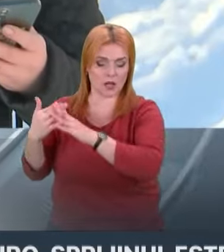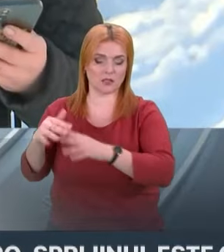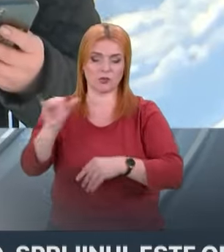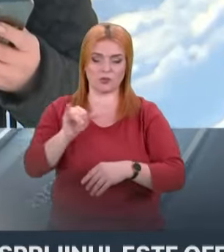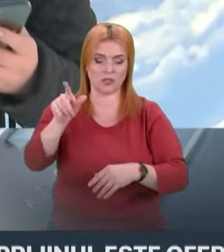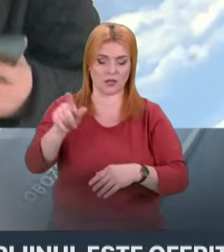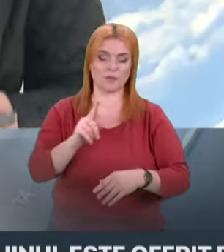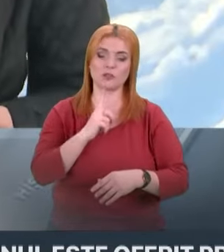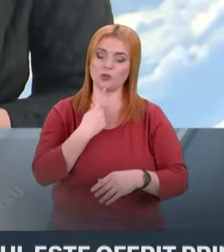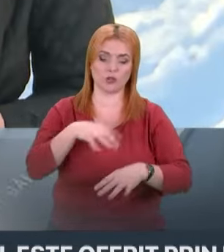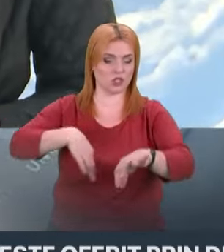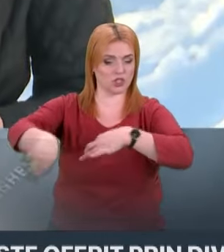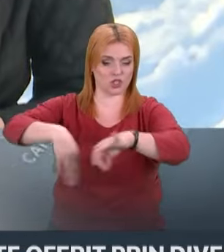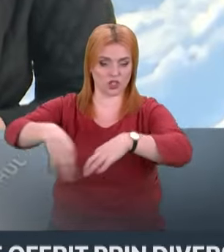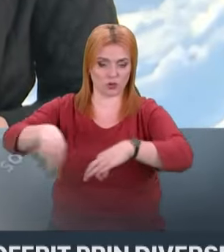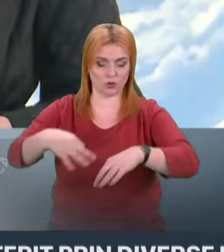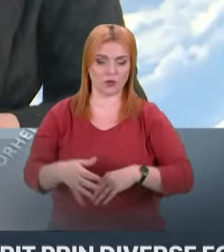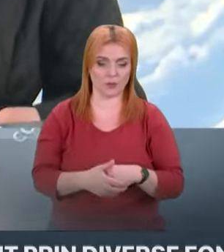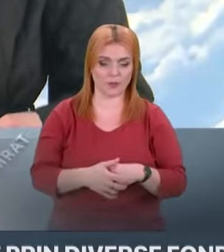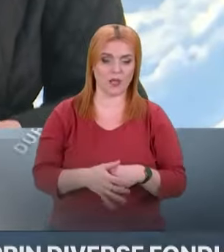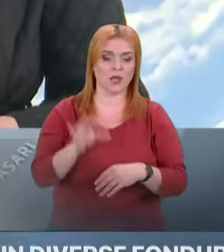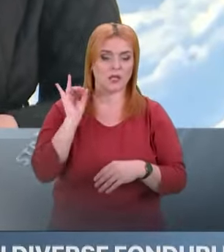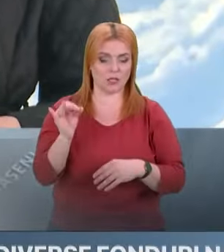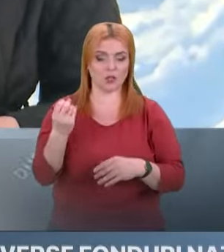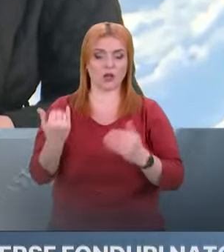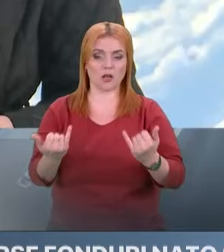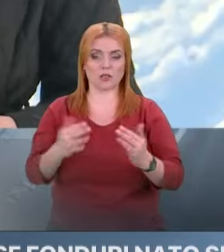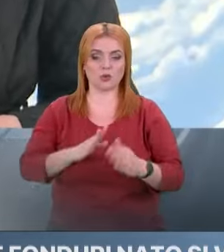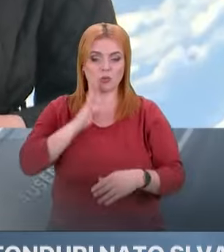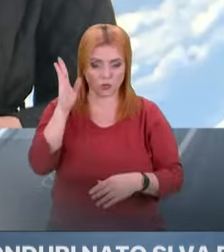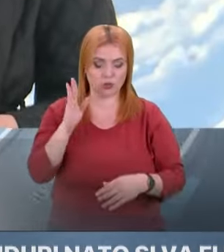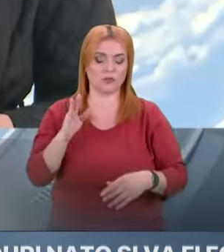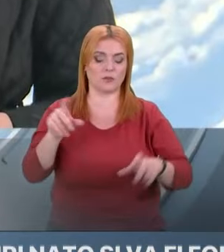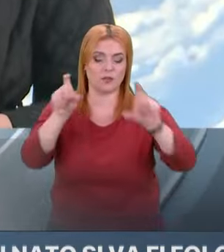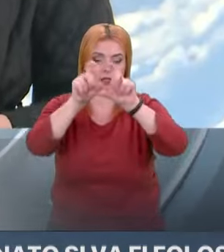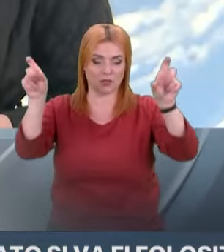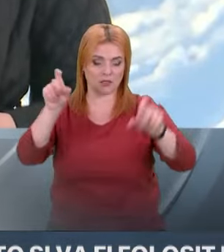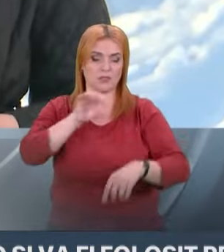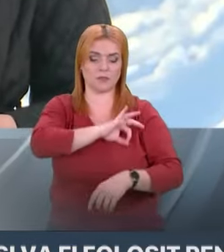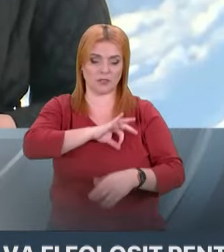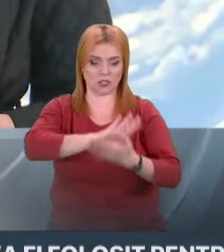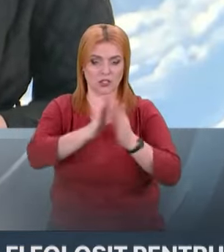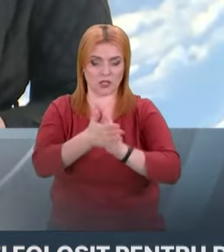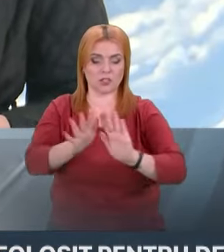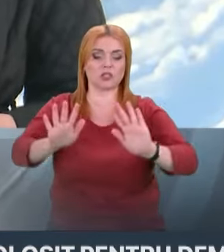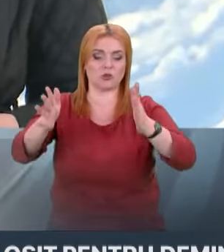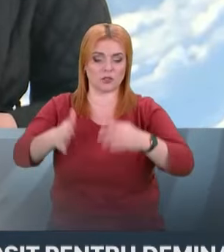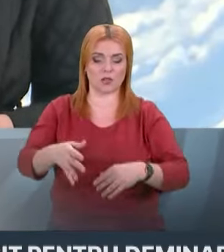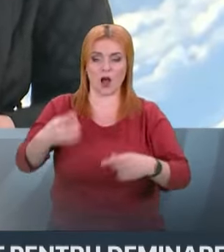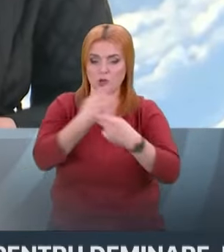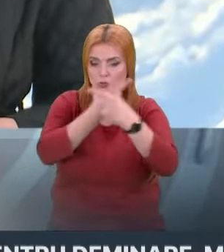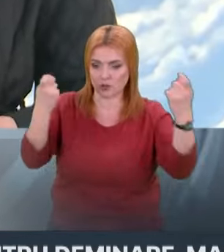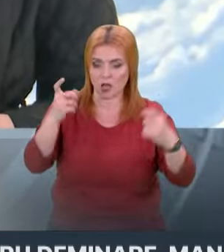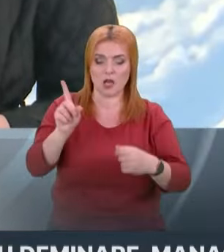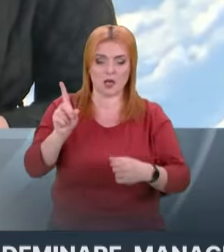și Coștangalia. În același timp, în această dimineață, Inspectoratul General pentru Situații de Urgență a anunțat că